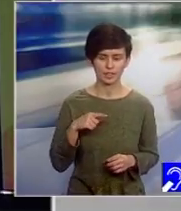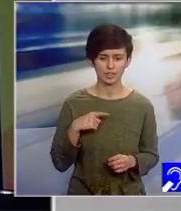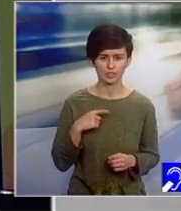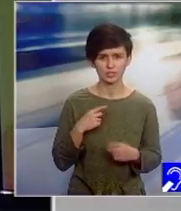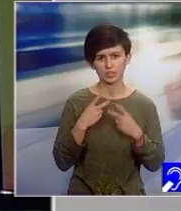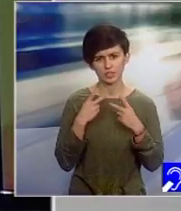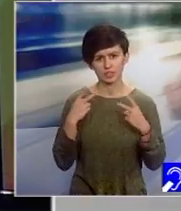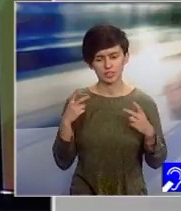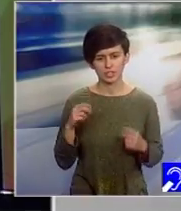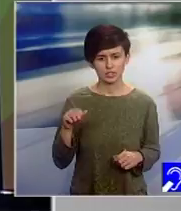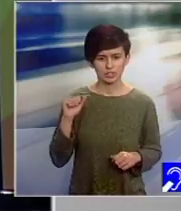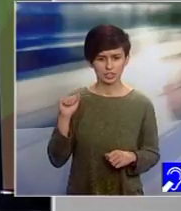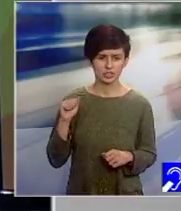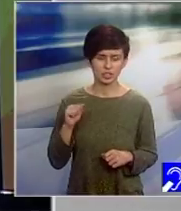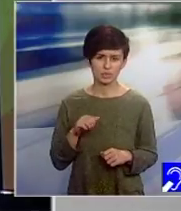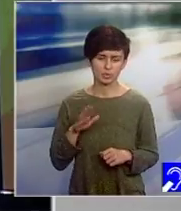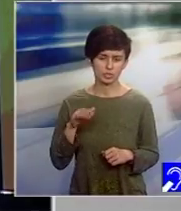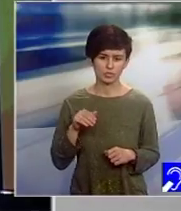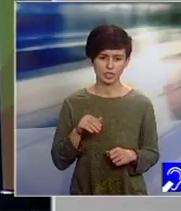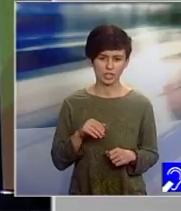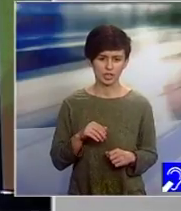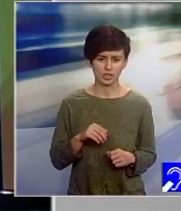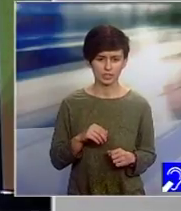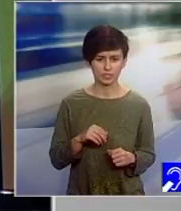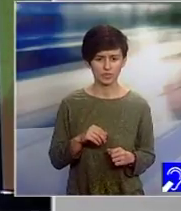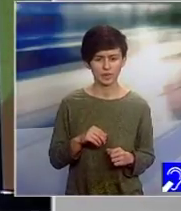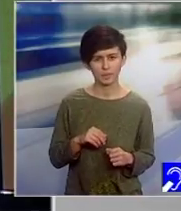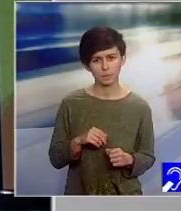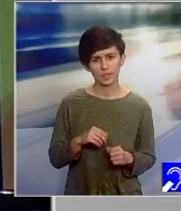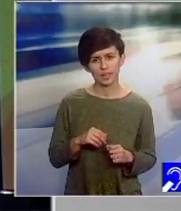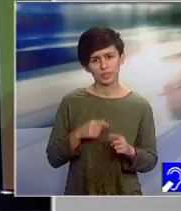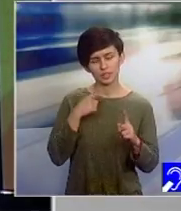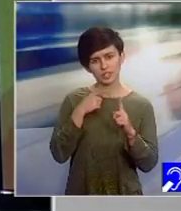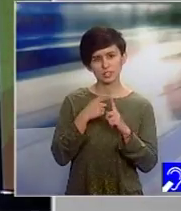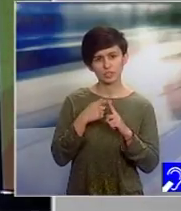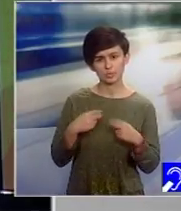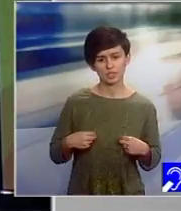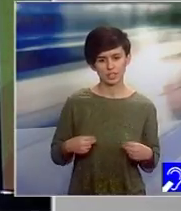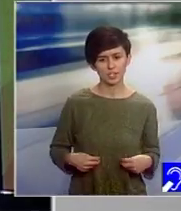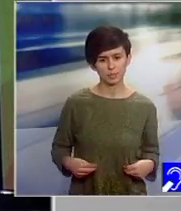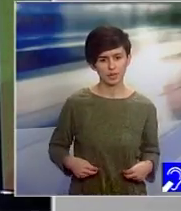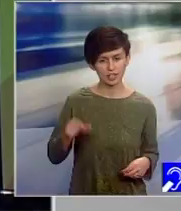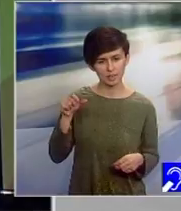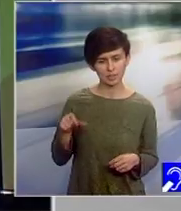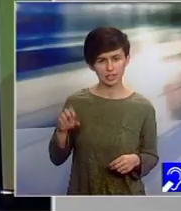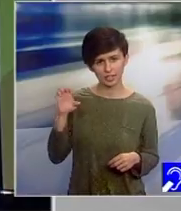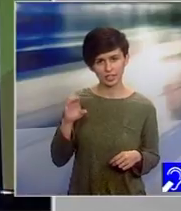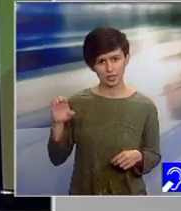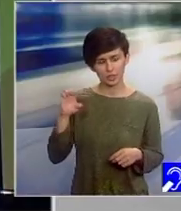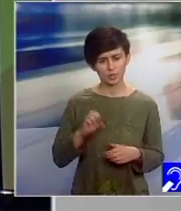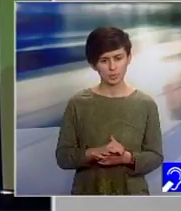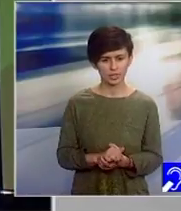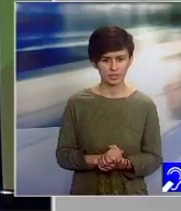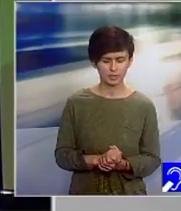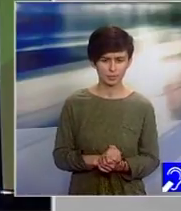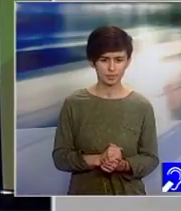vizita și Strasburgul. Vor avea încă o dată, nota bene, rol de parlamentari europeni. Acum hai să fac și o glumă, n-ar fi rău să aibă și rol